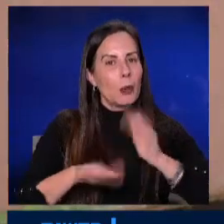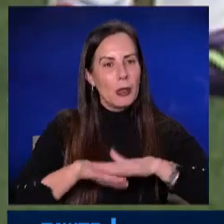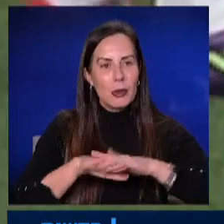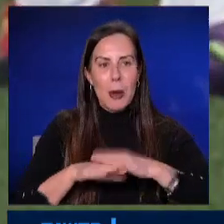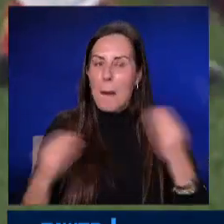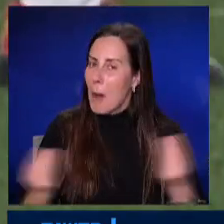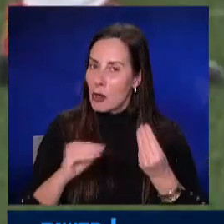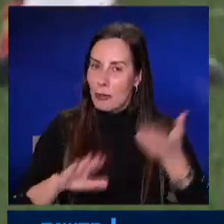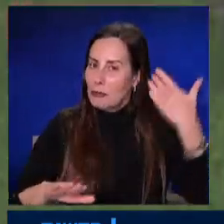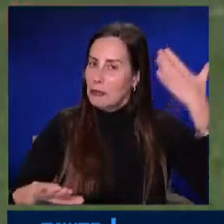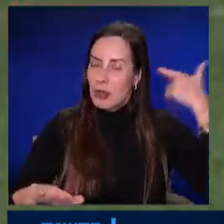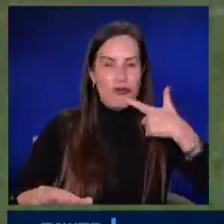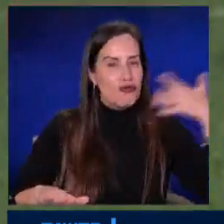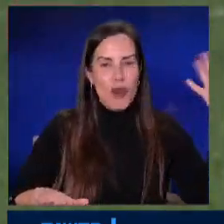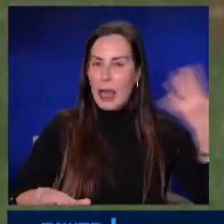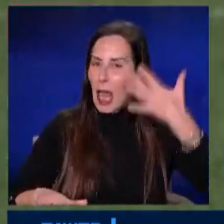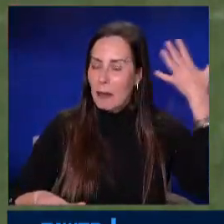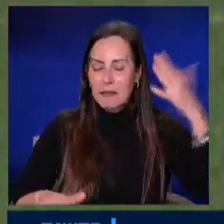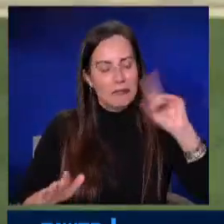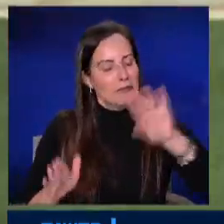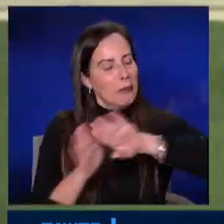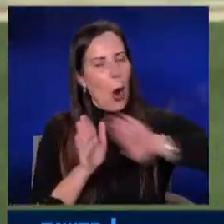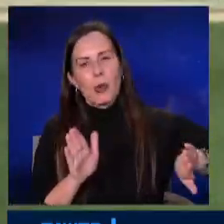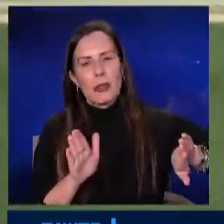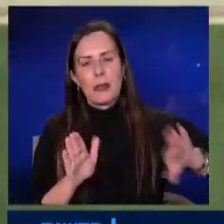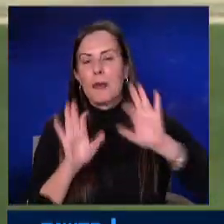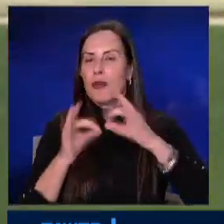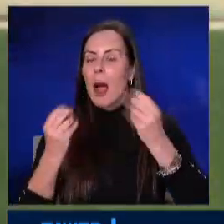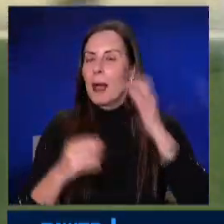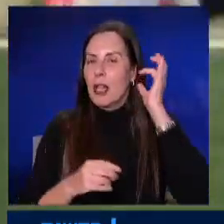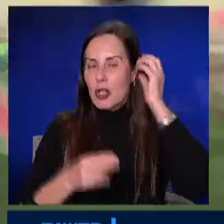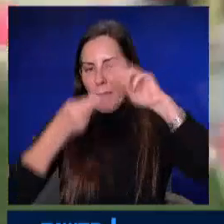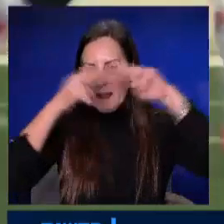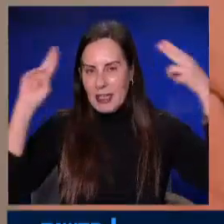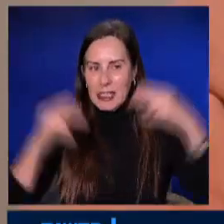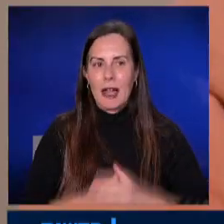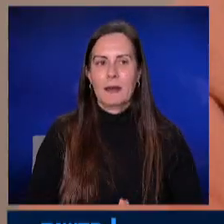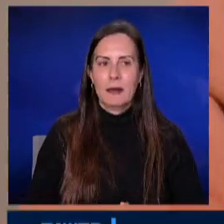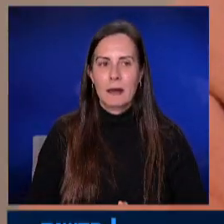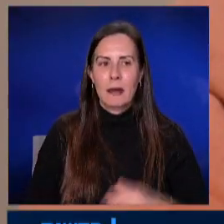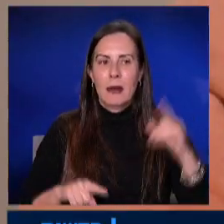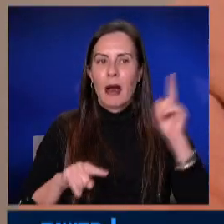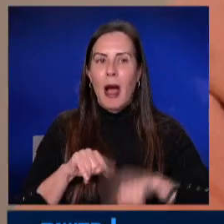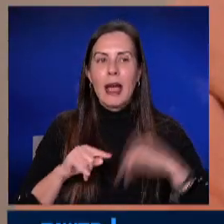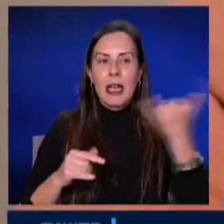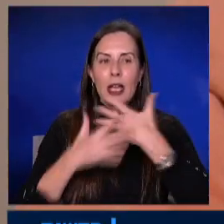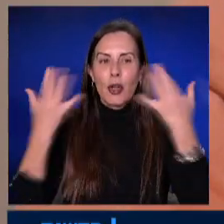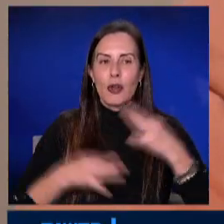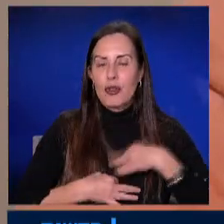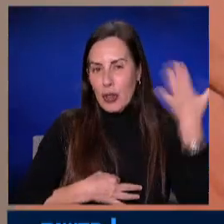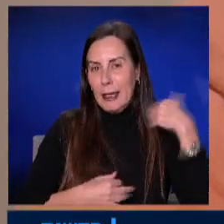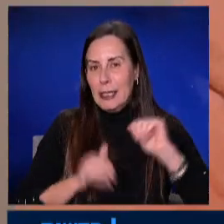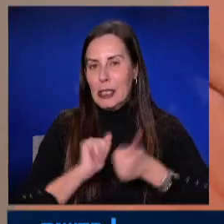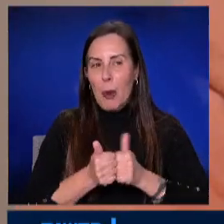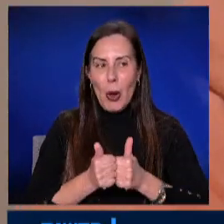משהו שהיה במשך שנים רבות מחוץ לתחום בעבור נשים אפגניות. בחותרה בזרקטרים גנועים את האפגניסטון, הימי